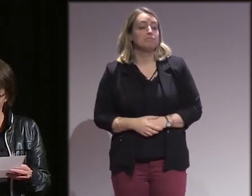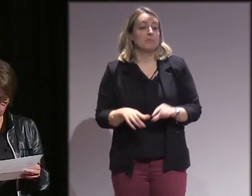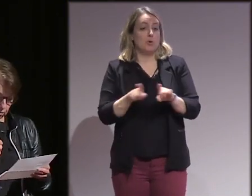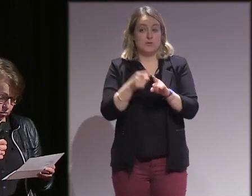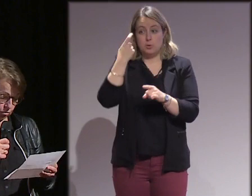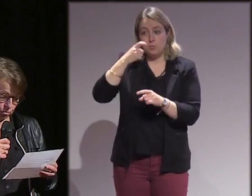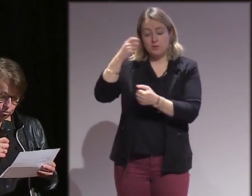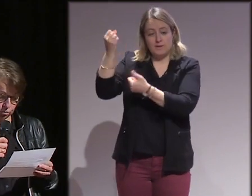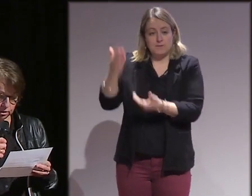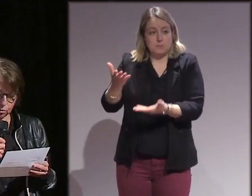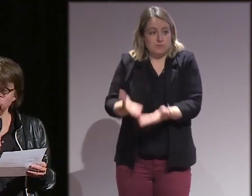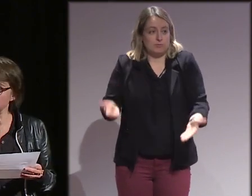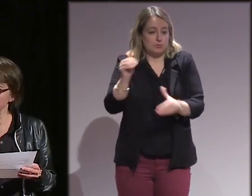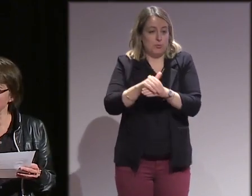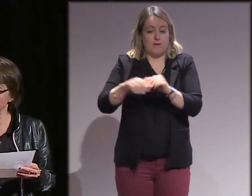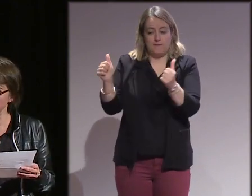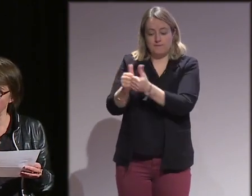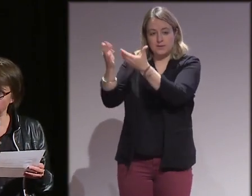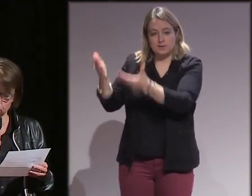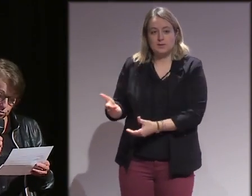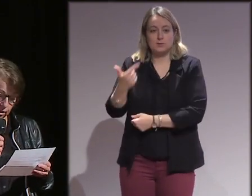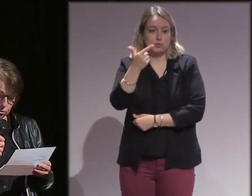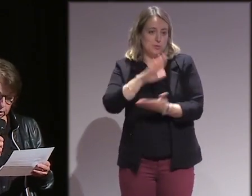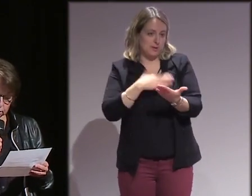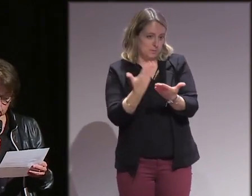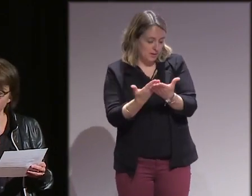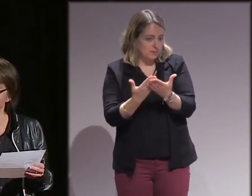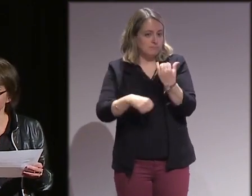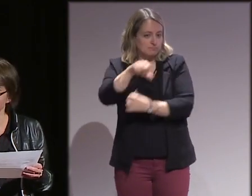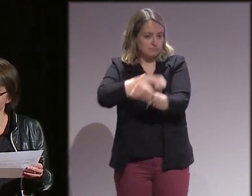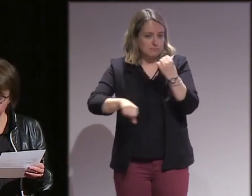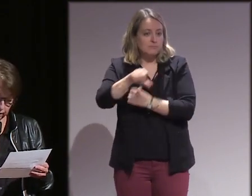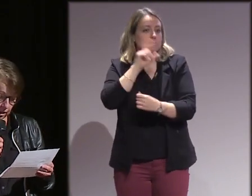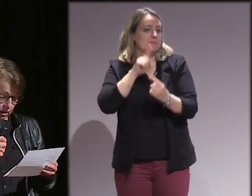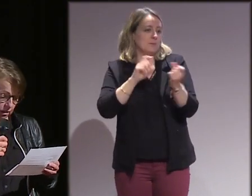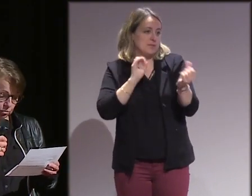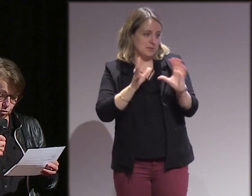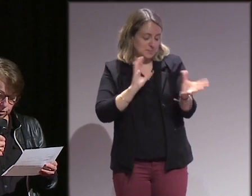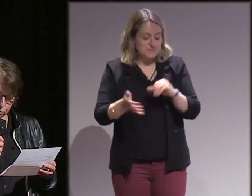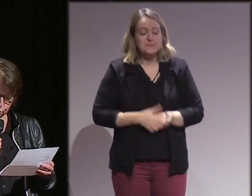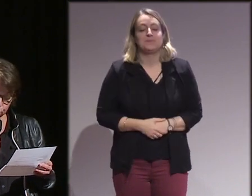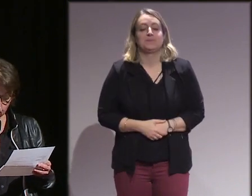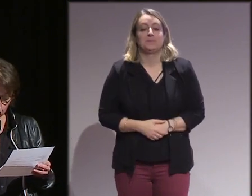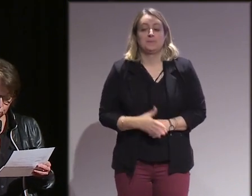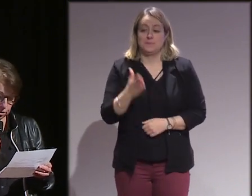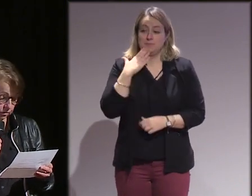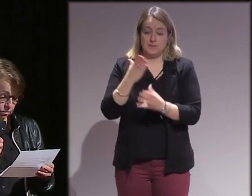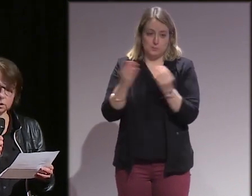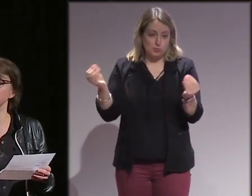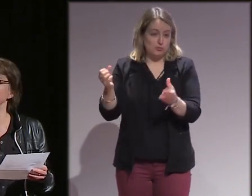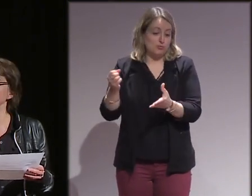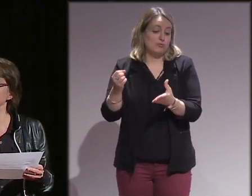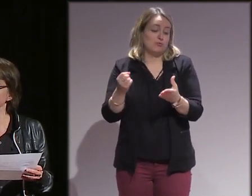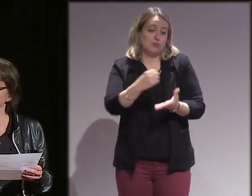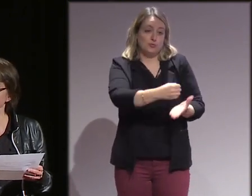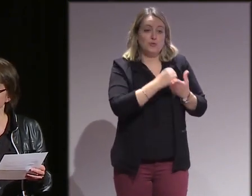pouvez le voir, on est accompagné dans cet événement par deux traductrices en langue des signes. Et nous remercions pour cela le soutien